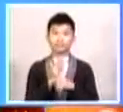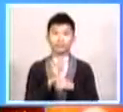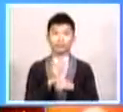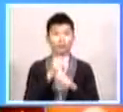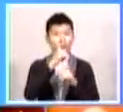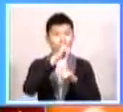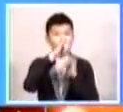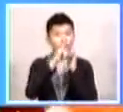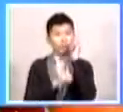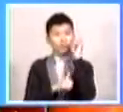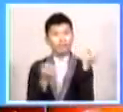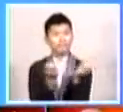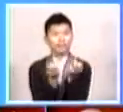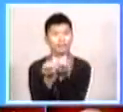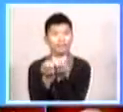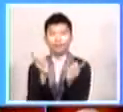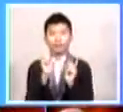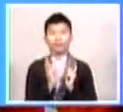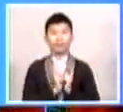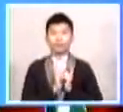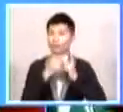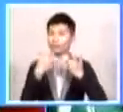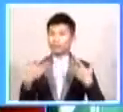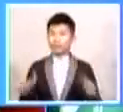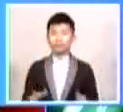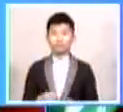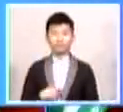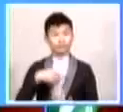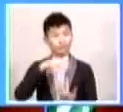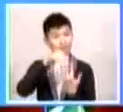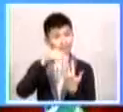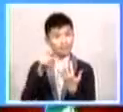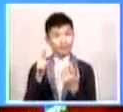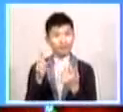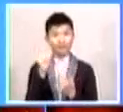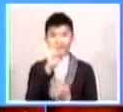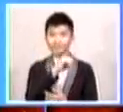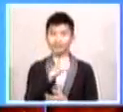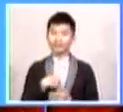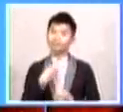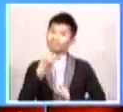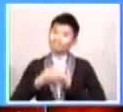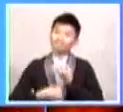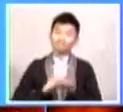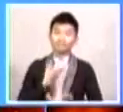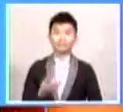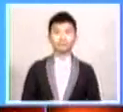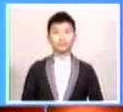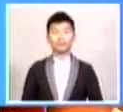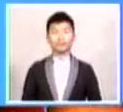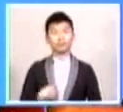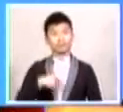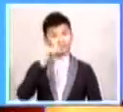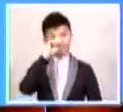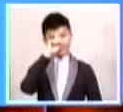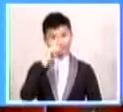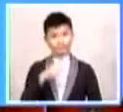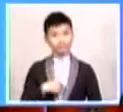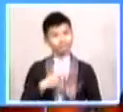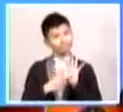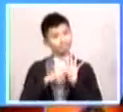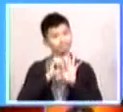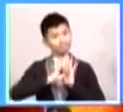人的故事。在这里我要特别选几个故事来跟大家分享。我希望